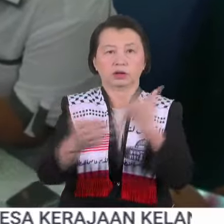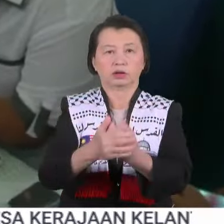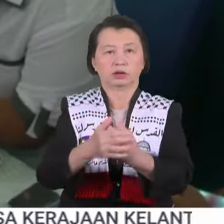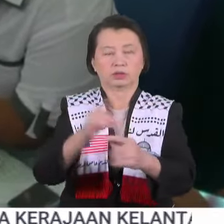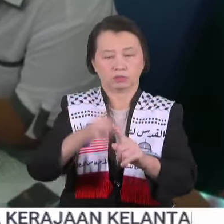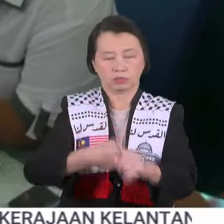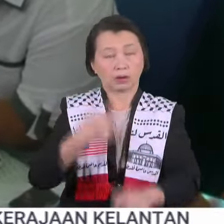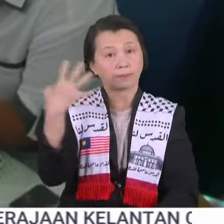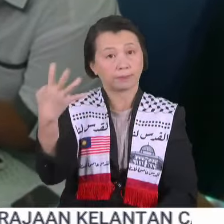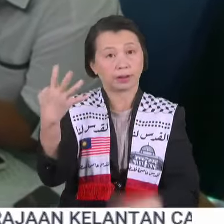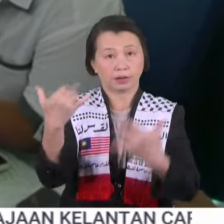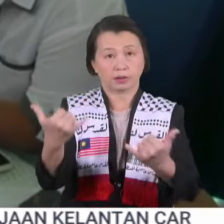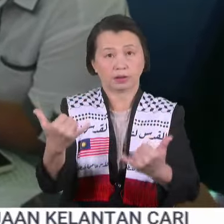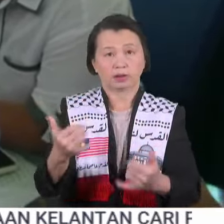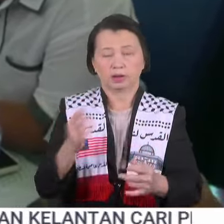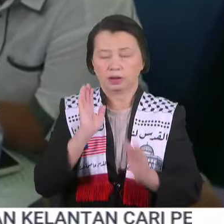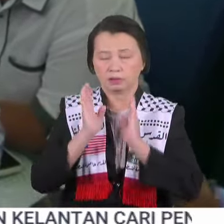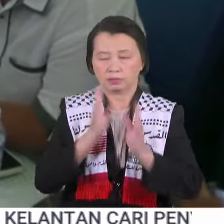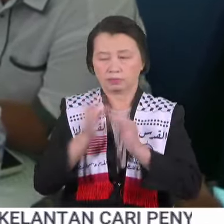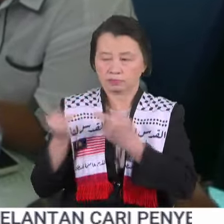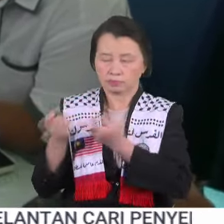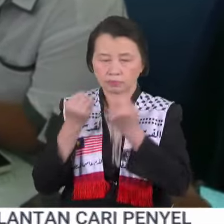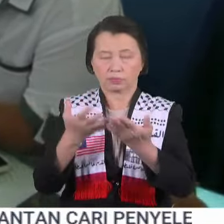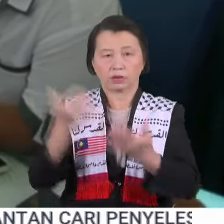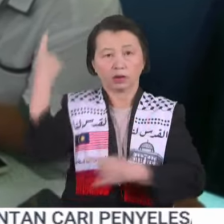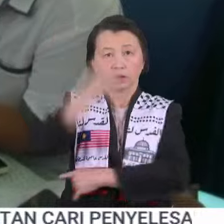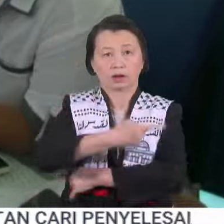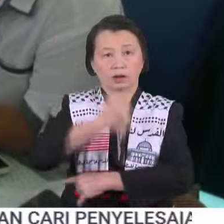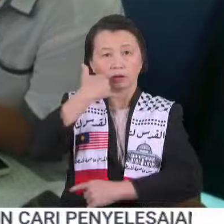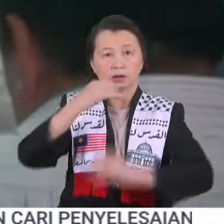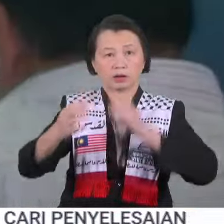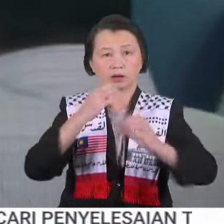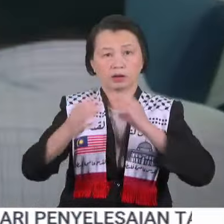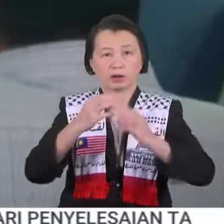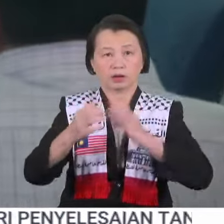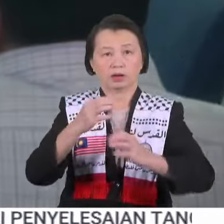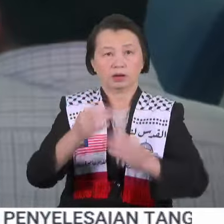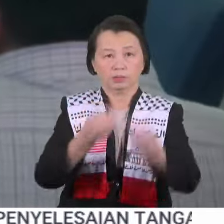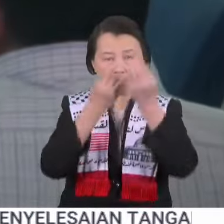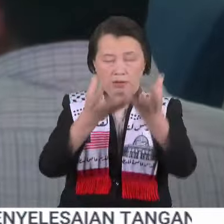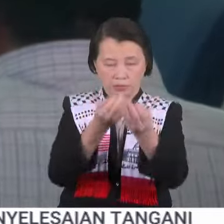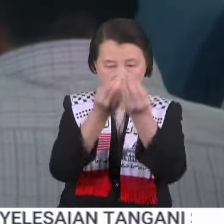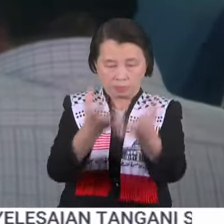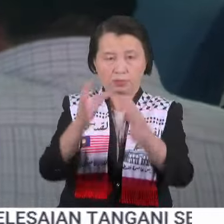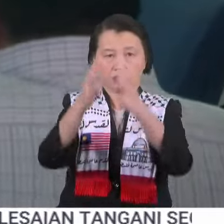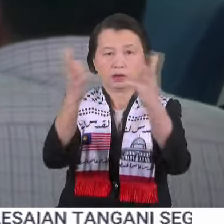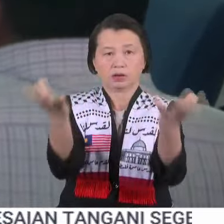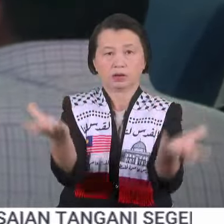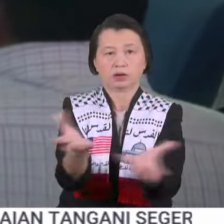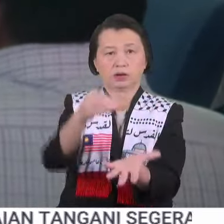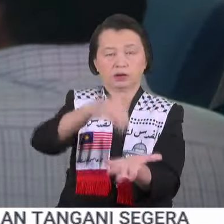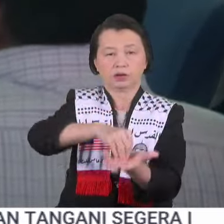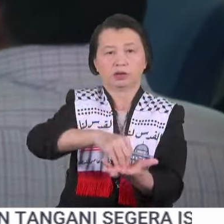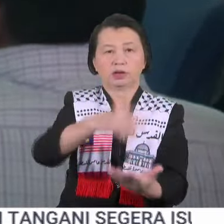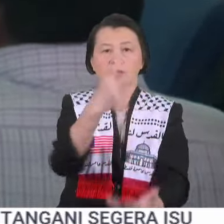tahun ini. Beliau berucap merasmikan sambutan Hari Telekomunikasi dan Masyarakat Berinformasi Sedunia di Kota